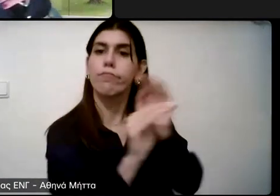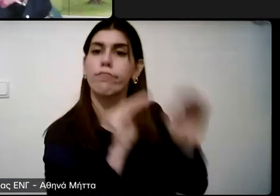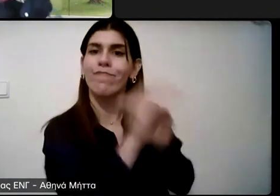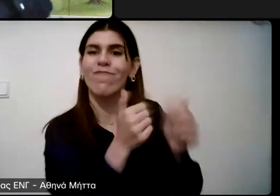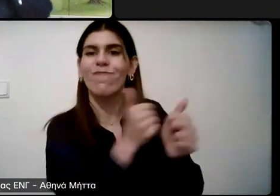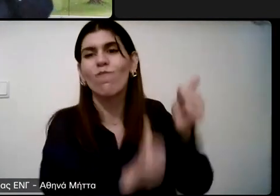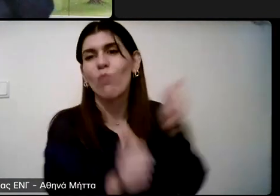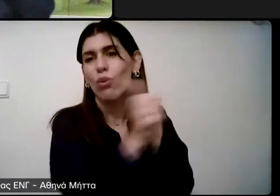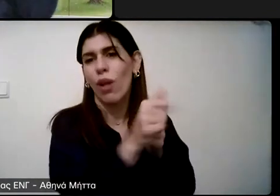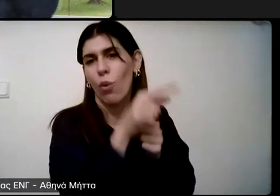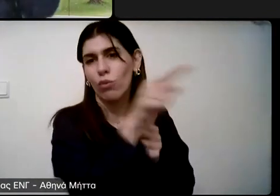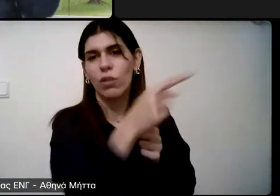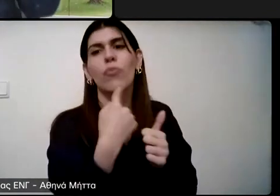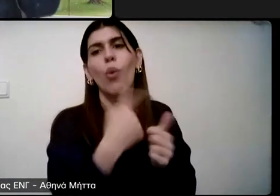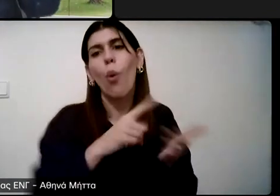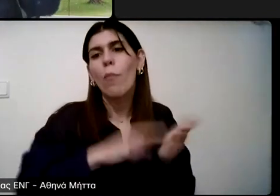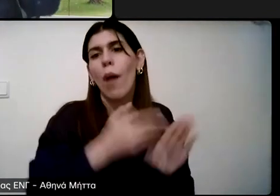προτεραιότητα.